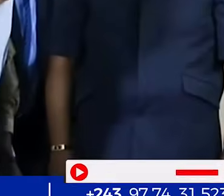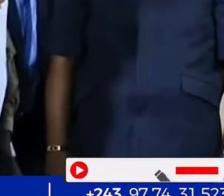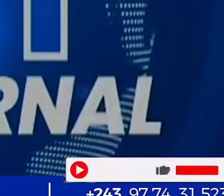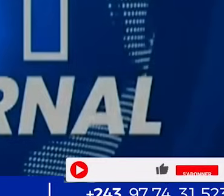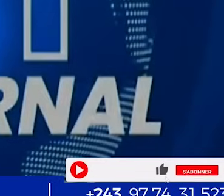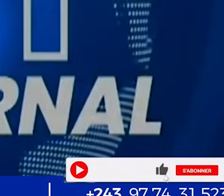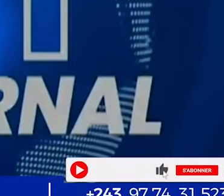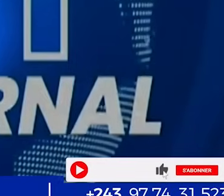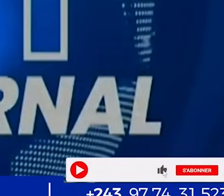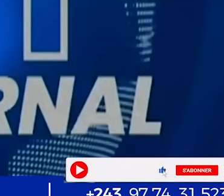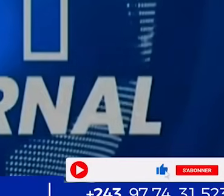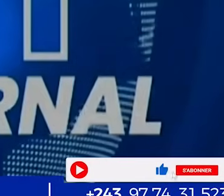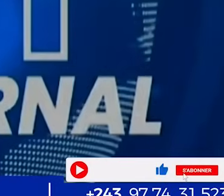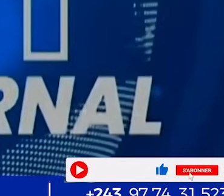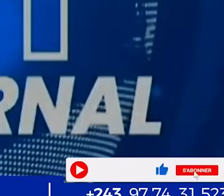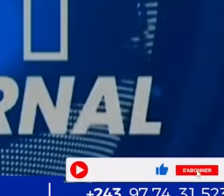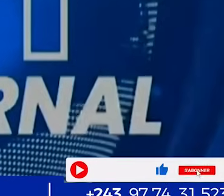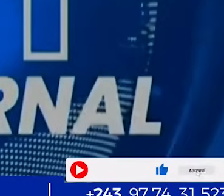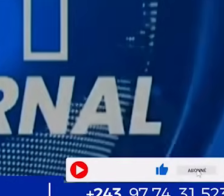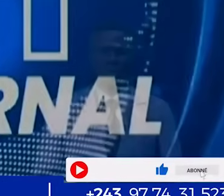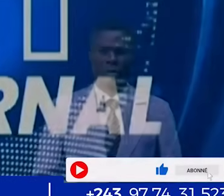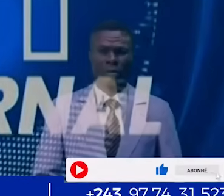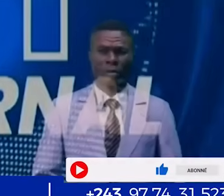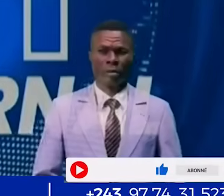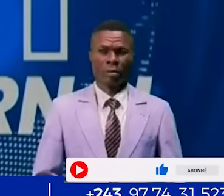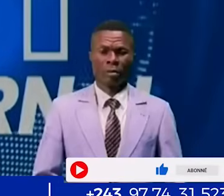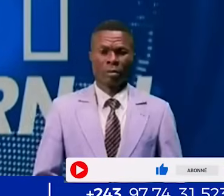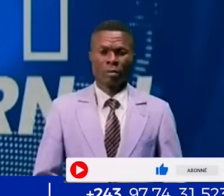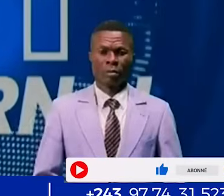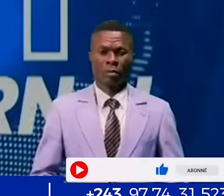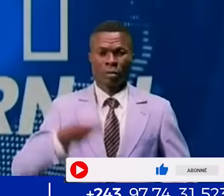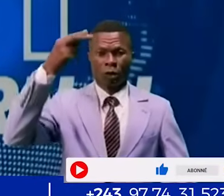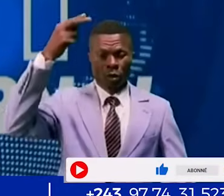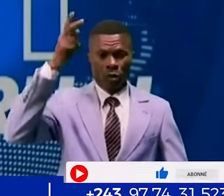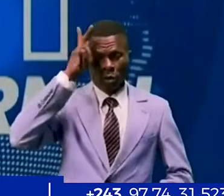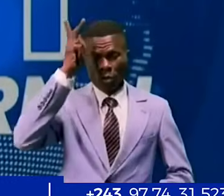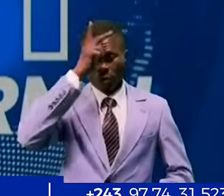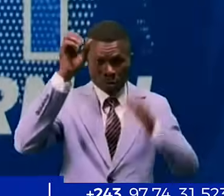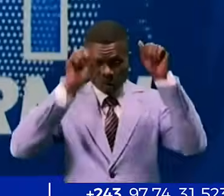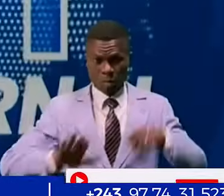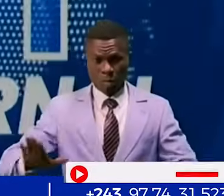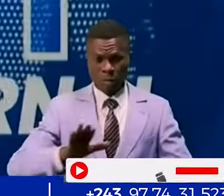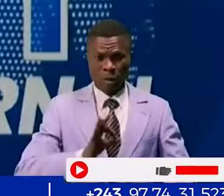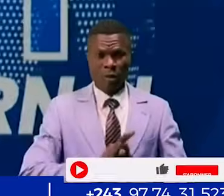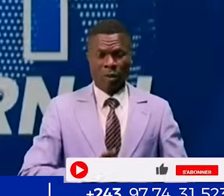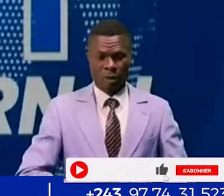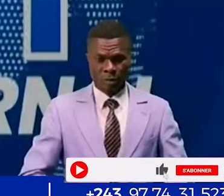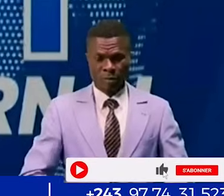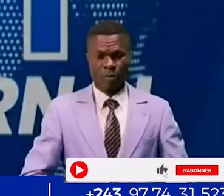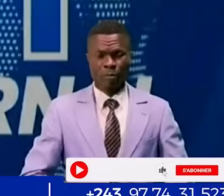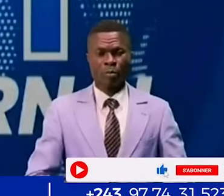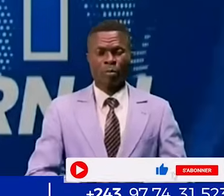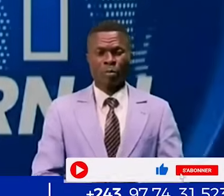l'essentiel. Et avant de quitter Lubumbashi dans le Haut-Katanga, le président de la RDC, Félix Tshisekedi, a